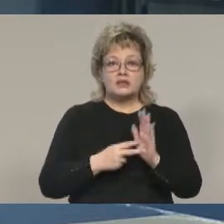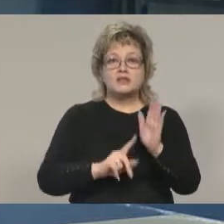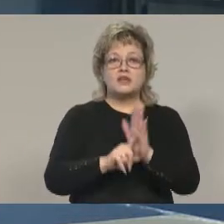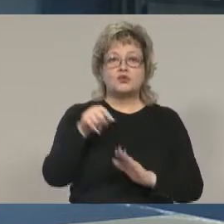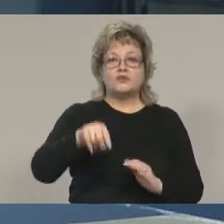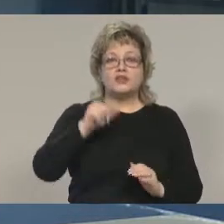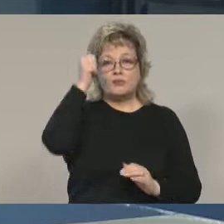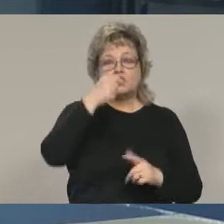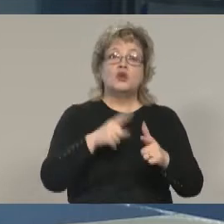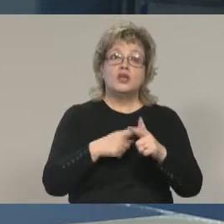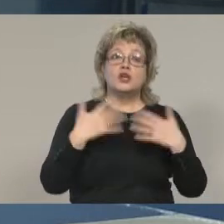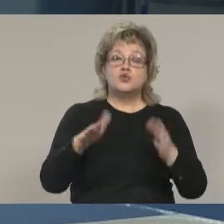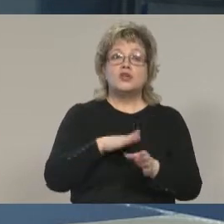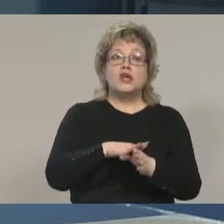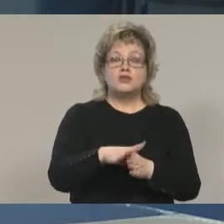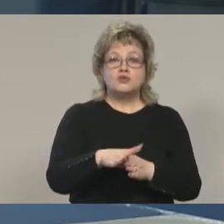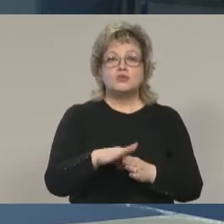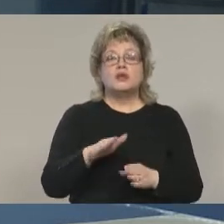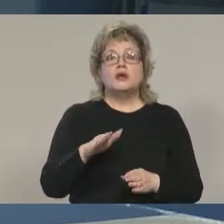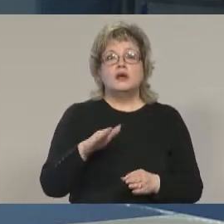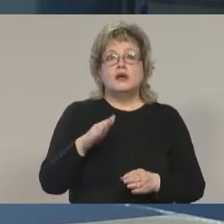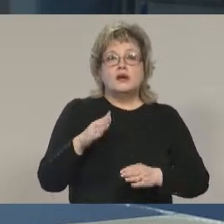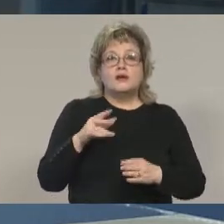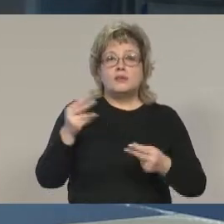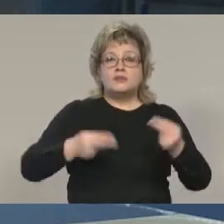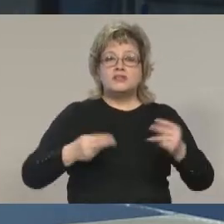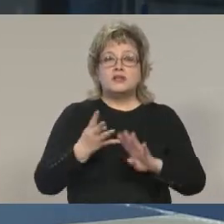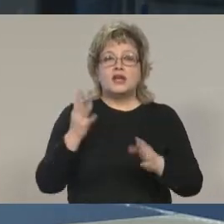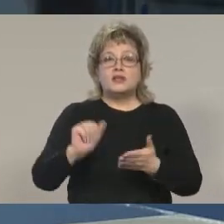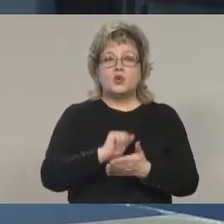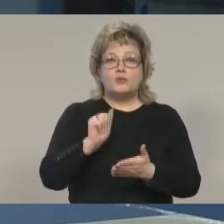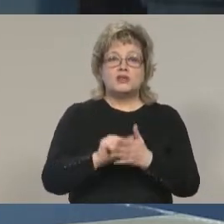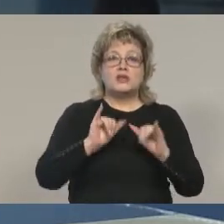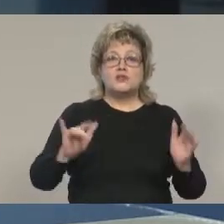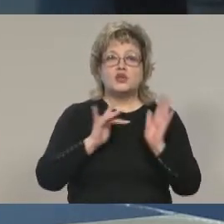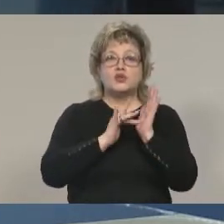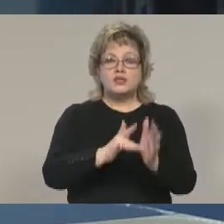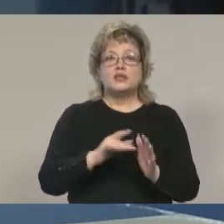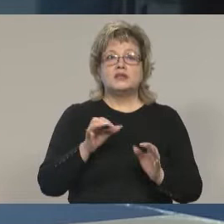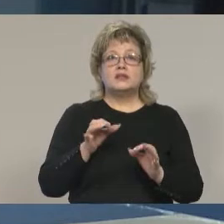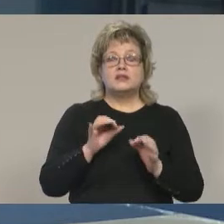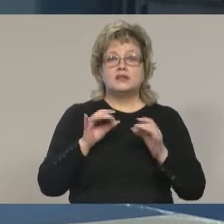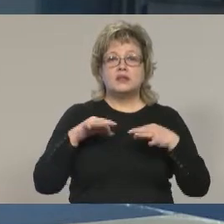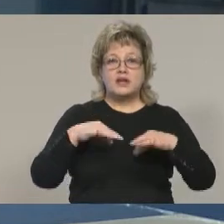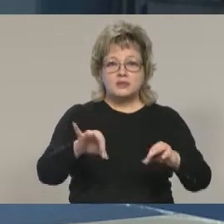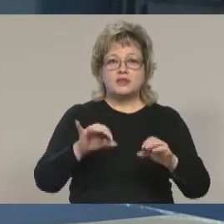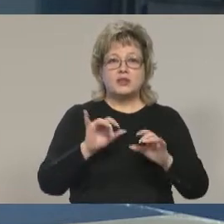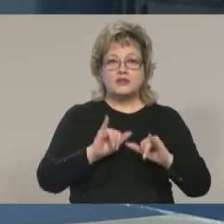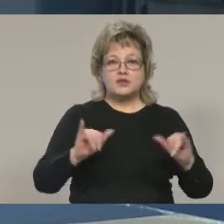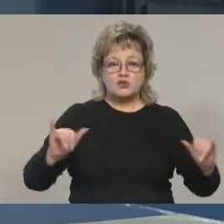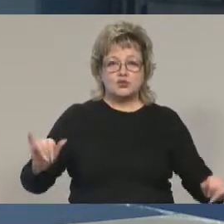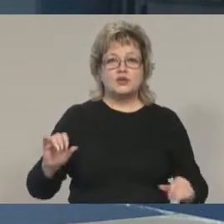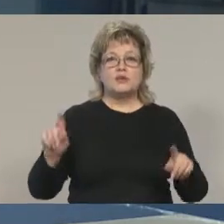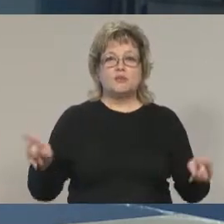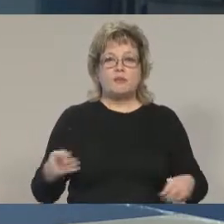стартуют в этом году или уже реализуются. Кроме того, подписан ряд документов по развитию туризма, транспортной инфраструктуры и поддержке